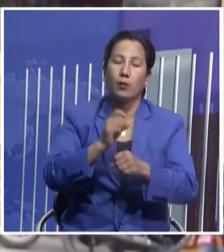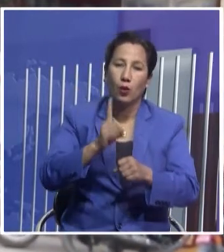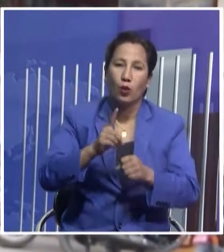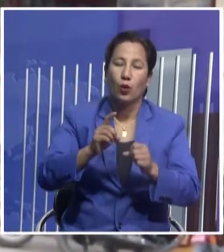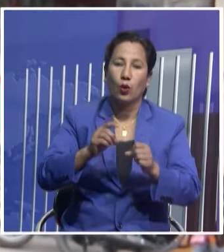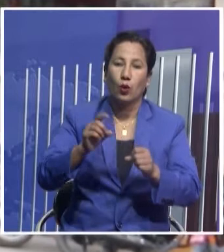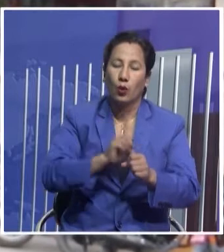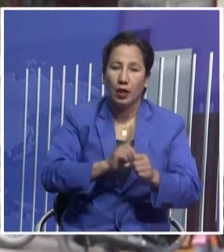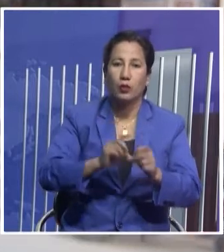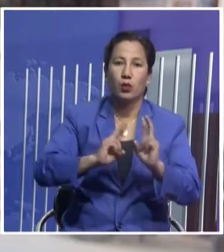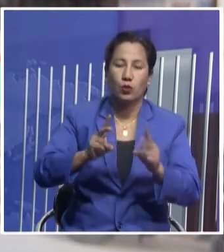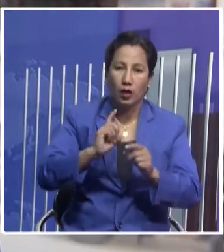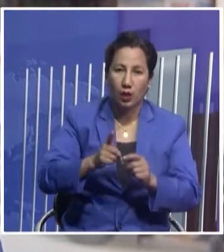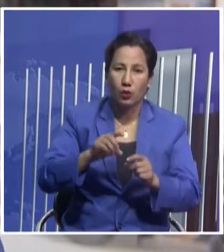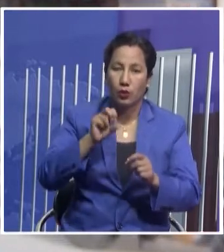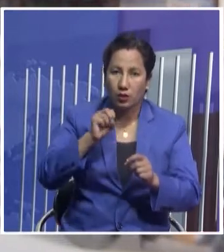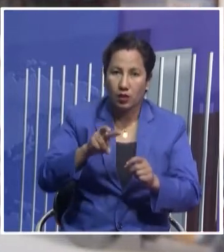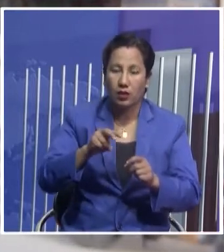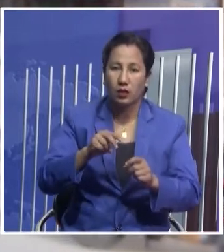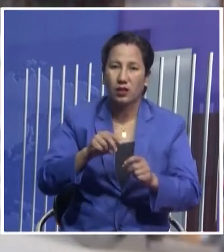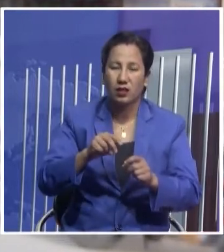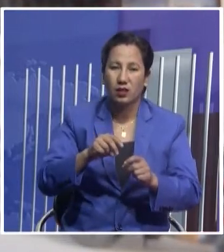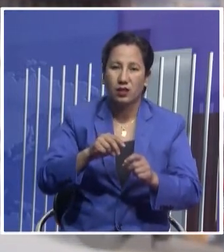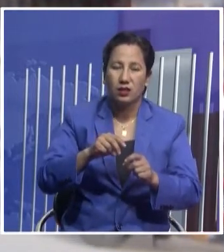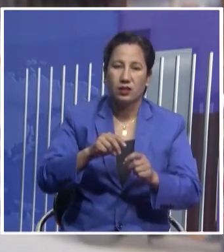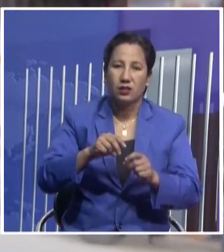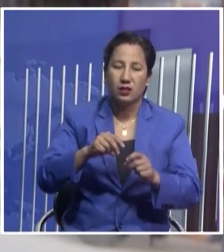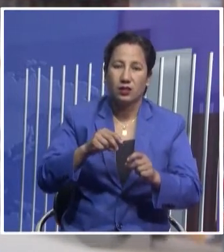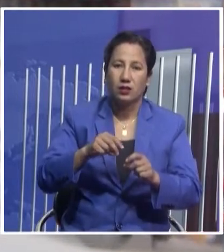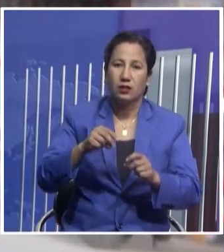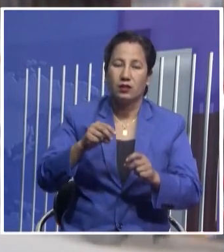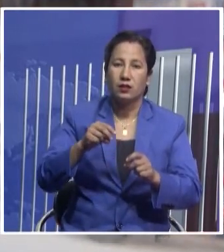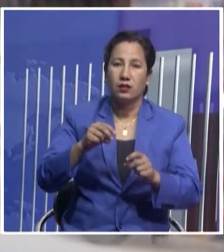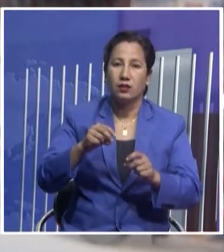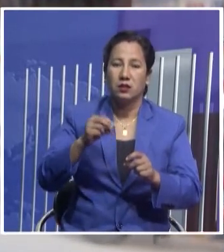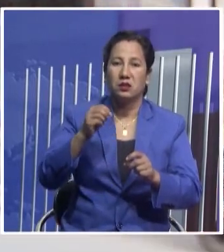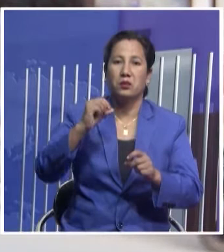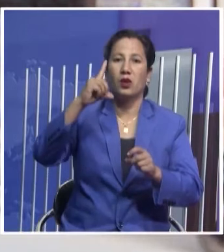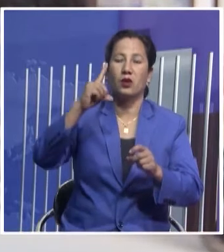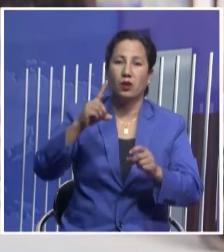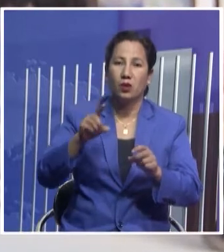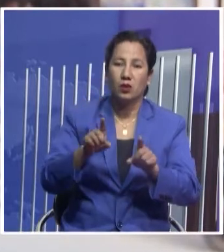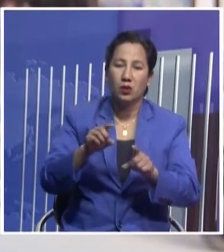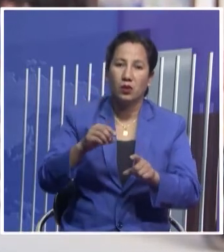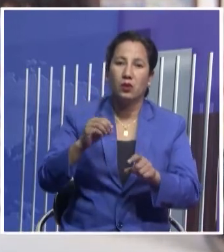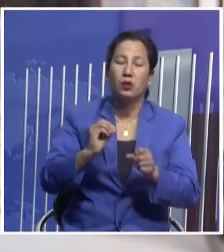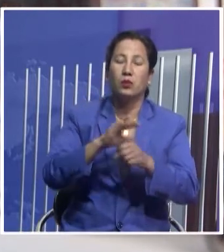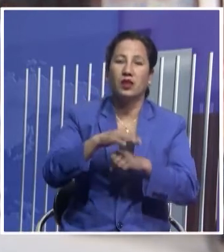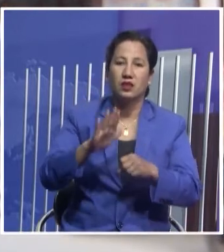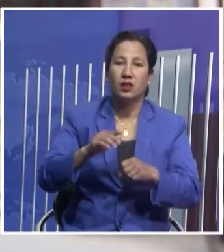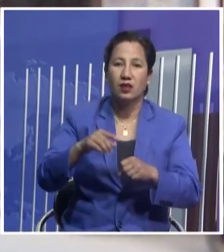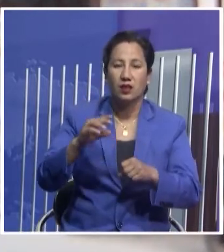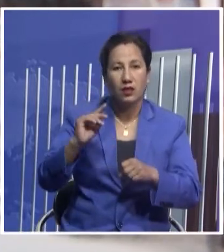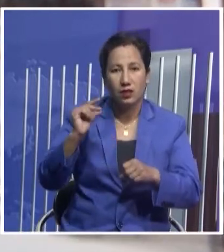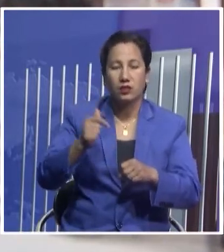होइन। तर अलिकति झन्झटिलो प्रक्रिया छ, त्यति मात्र होइन महँगो पनि बढी पर्दो रहेछ। त्यसलाई अलिकति सहज बनाउनु